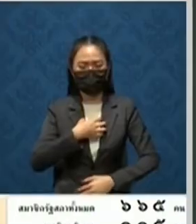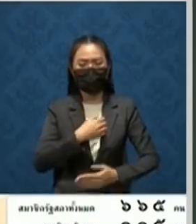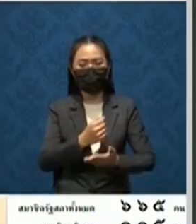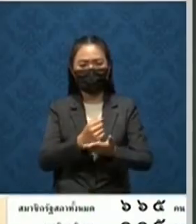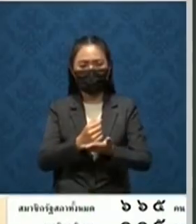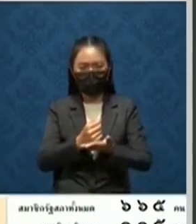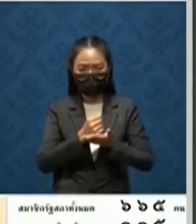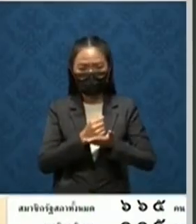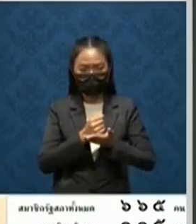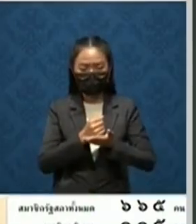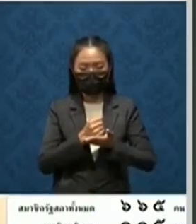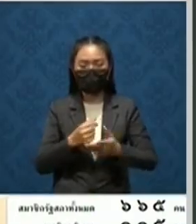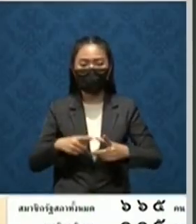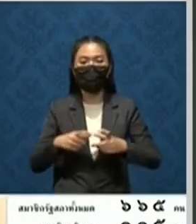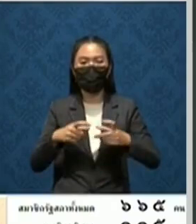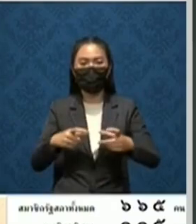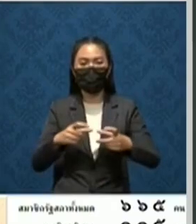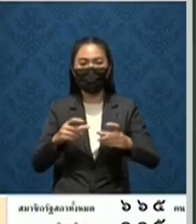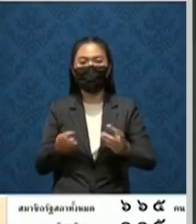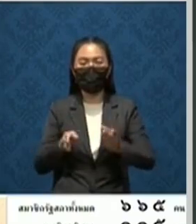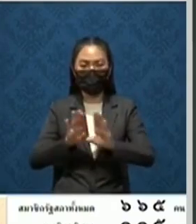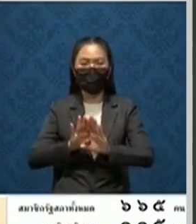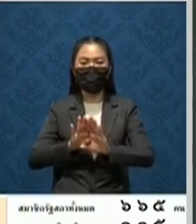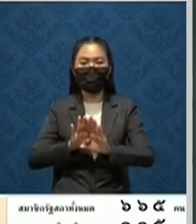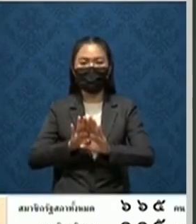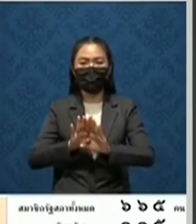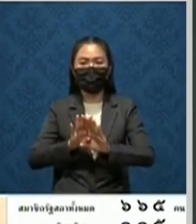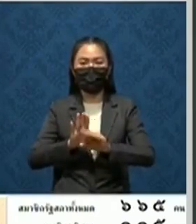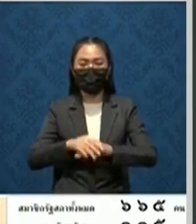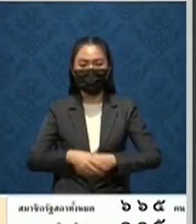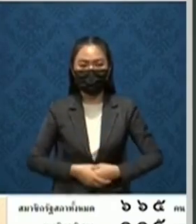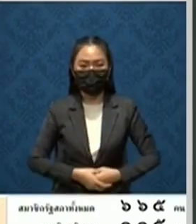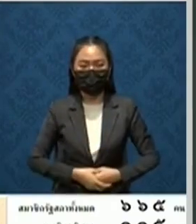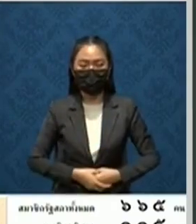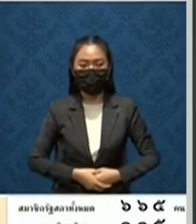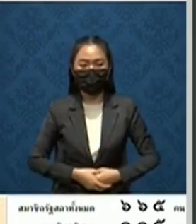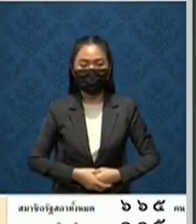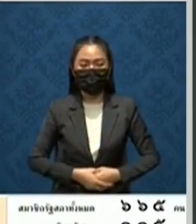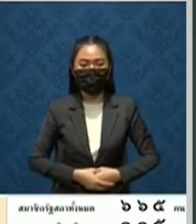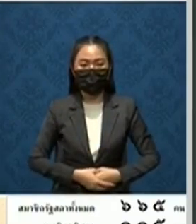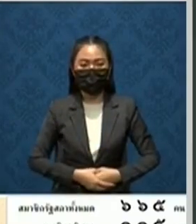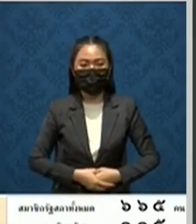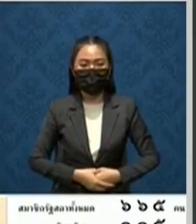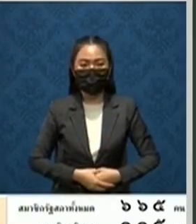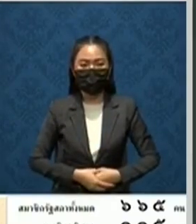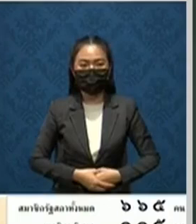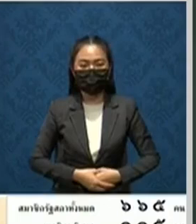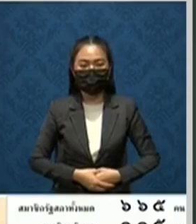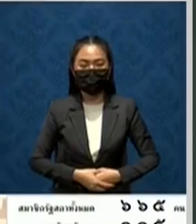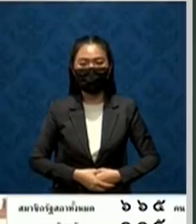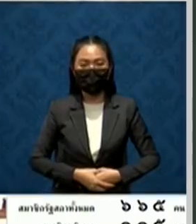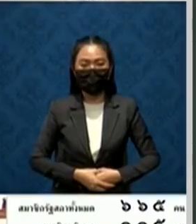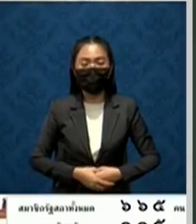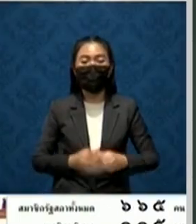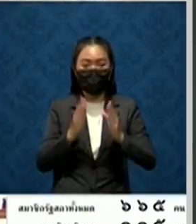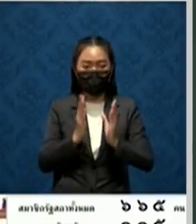จึงเป็นบรรยากาศที่มันวังเวงหลงเหลงและเรื่องสำคัญอะไรใดๆเนี่ยมันก็ไม่ได้มี